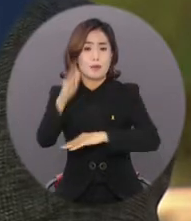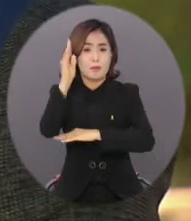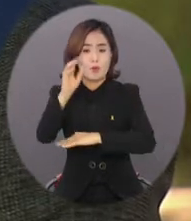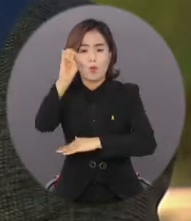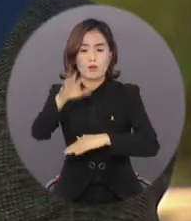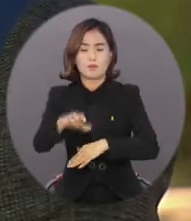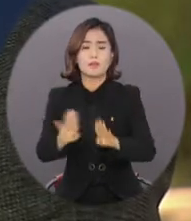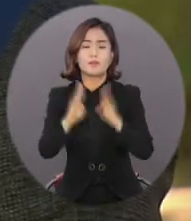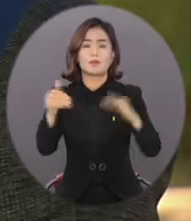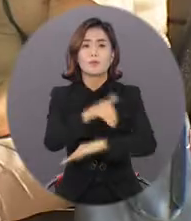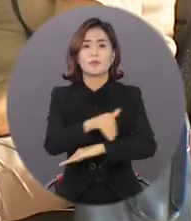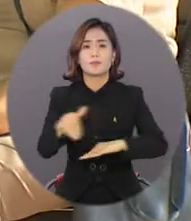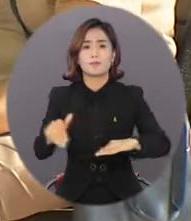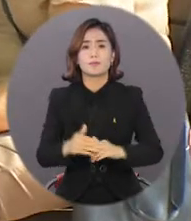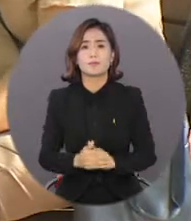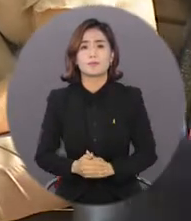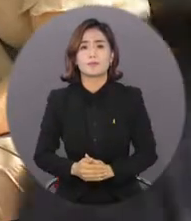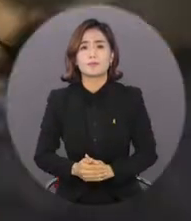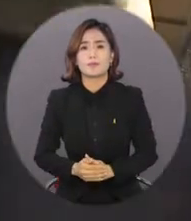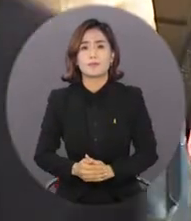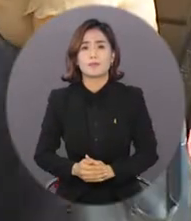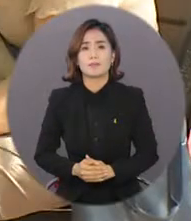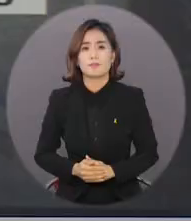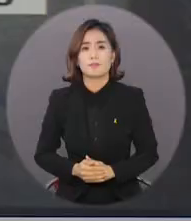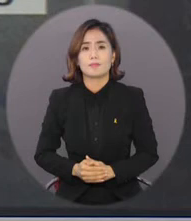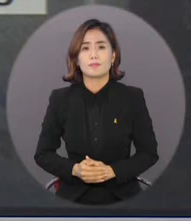합동연설회를 광주에서 열 예정입니다.